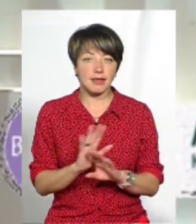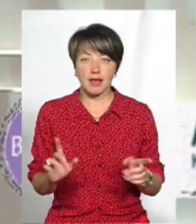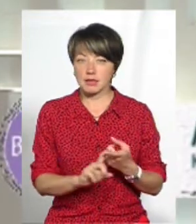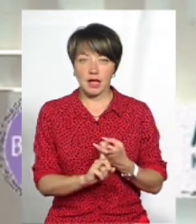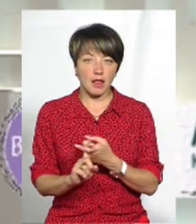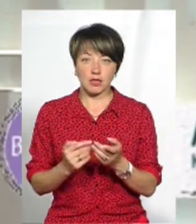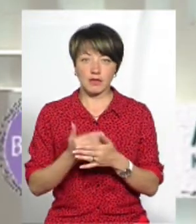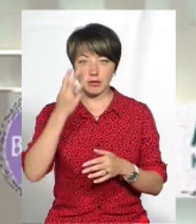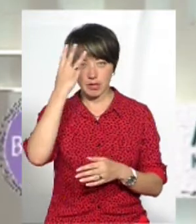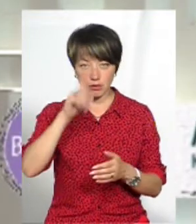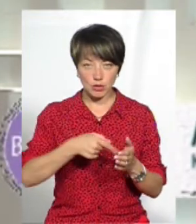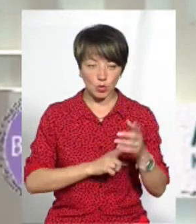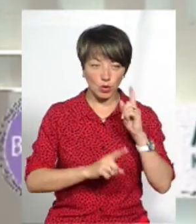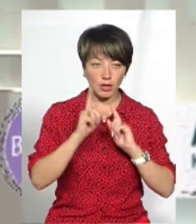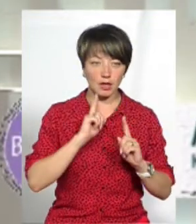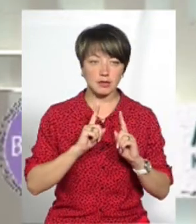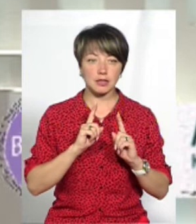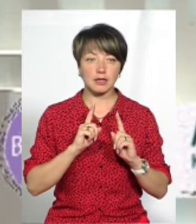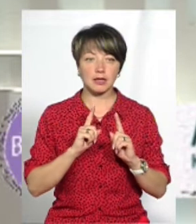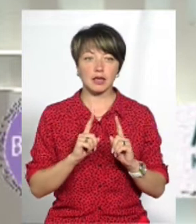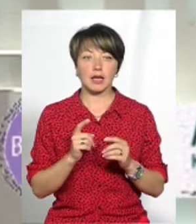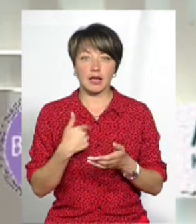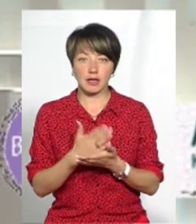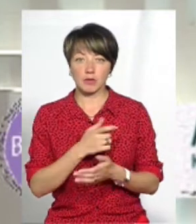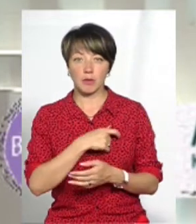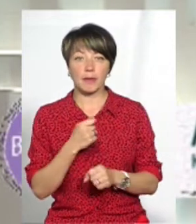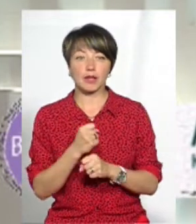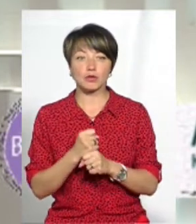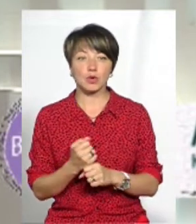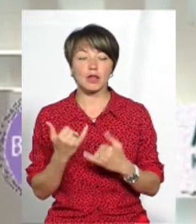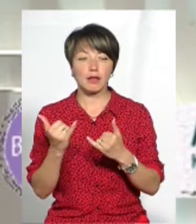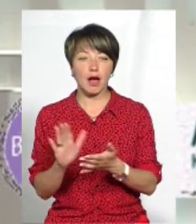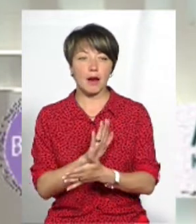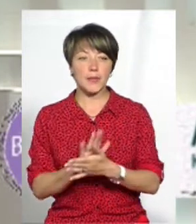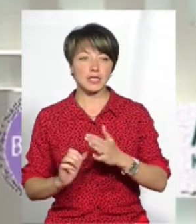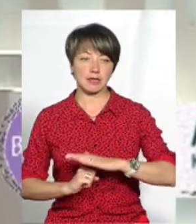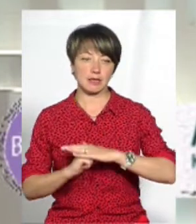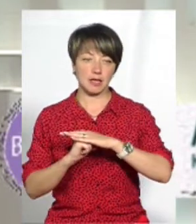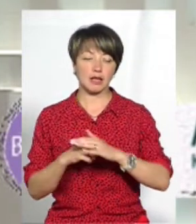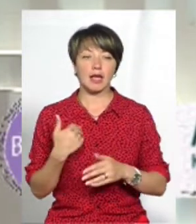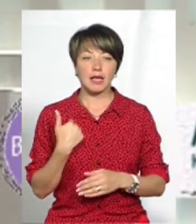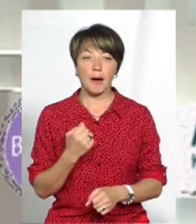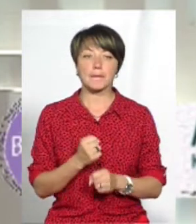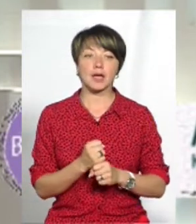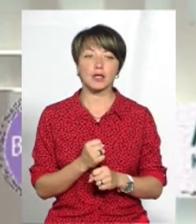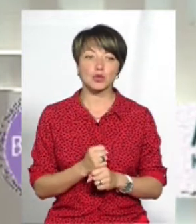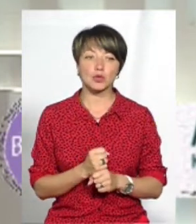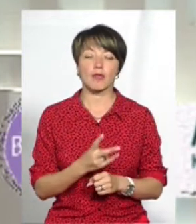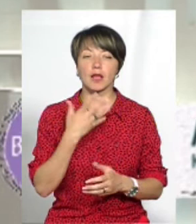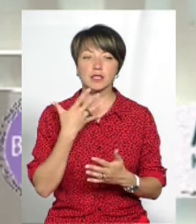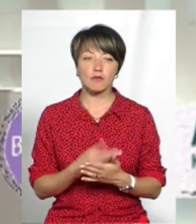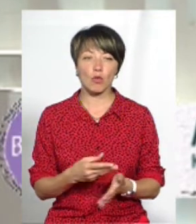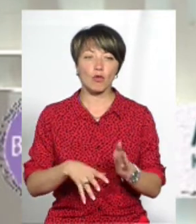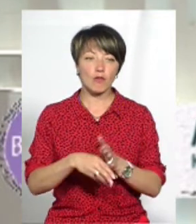від Хмельницької міської ради, в даному часі, як я депутат, бо я працюю на громадських засадах. Я працюю на